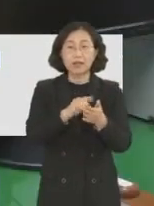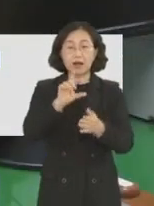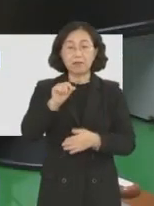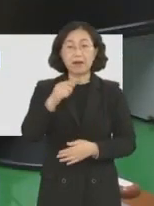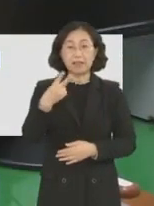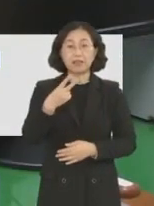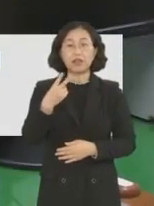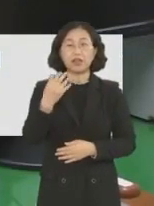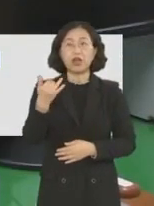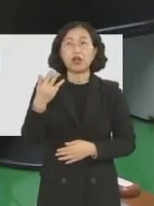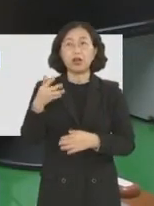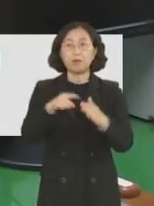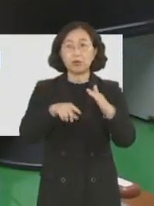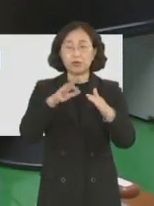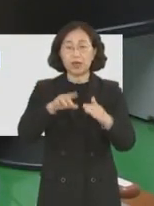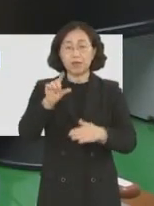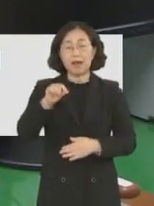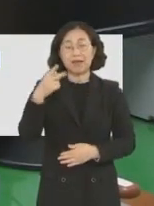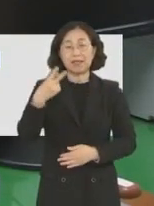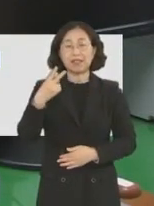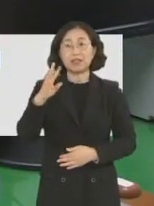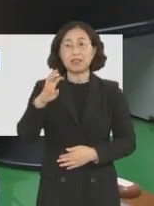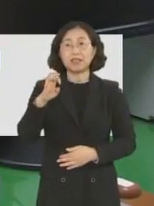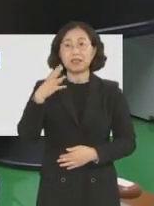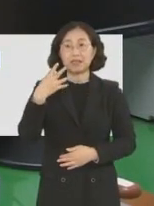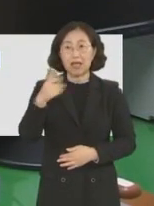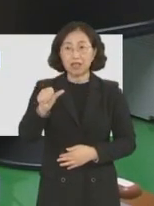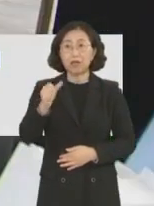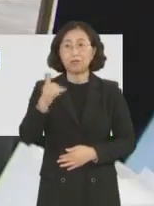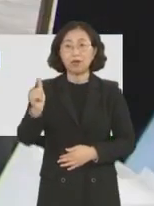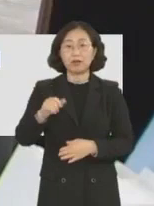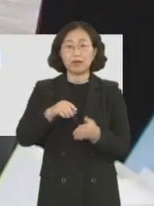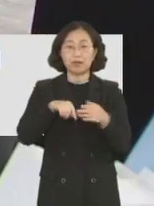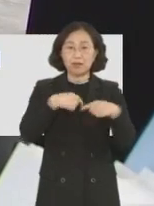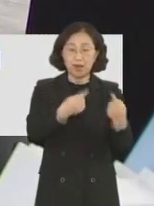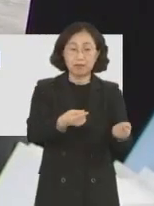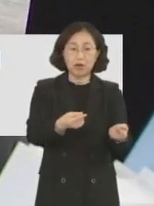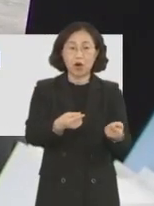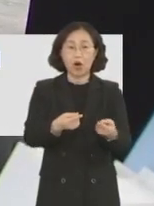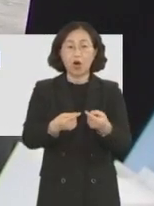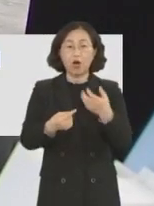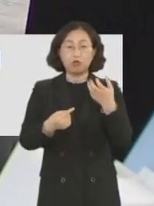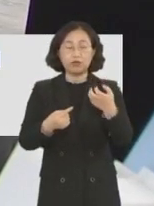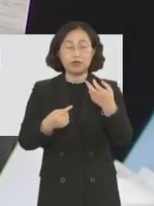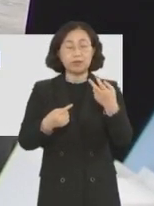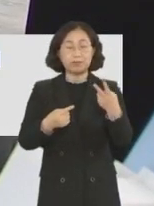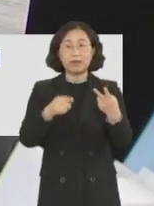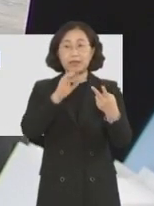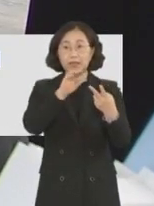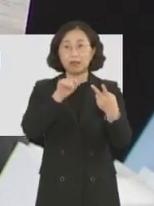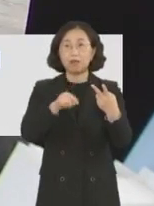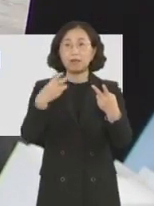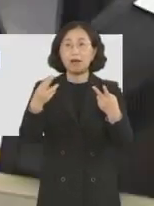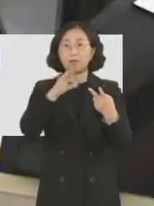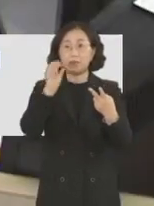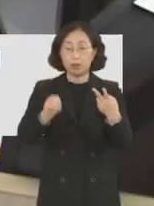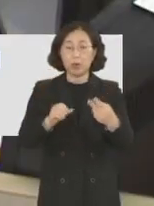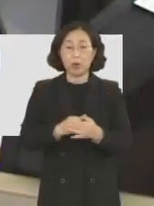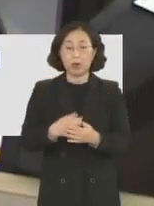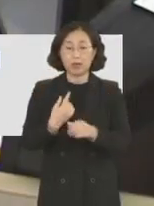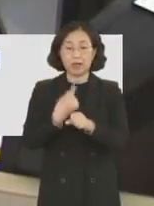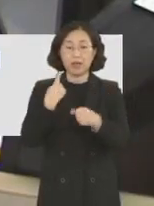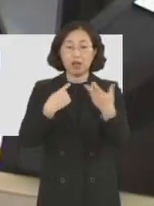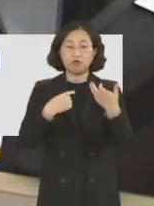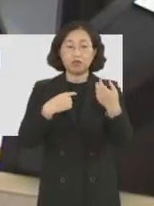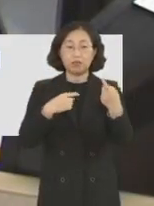1248명 중 11400여든 다섯 명이 참여해 응소율은 92.3%로 나타났으며 지난해